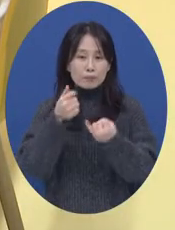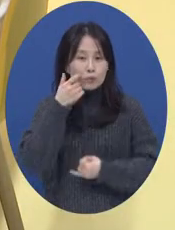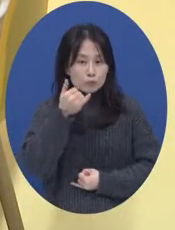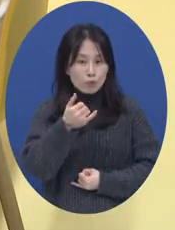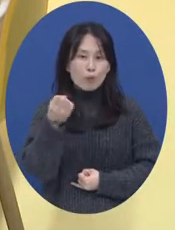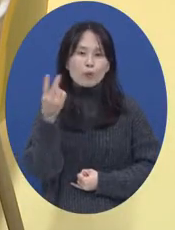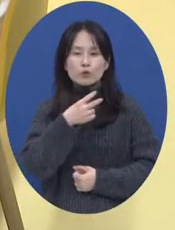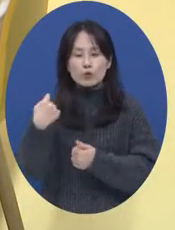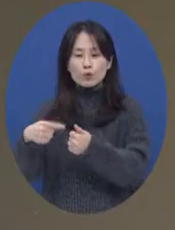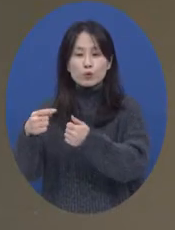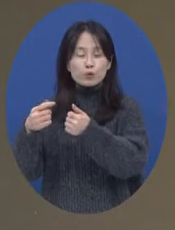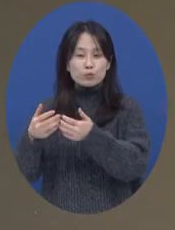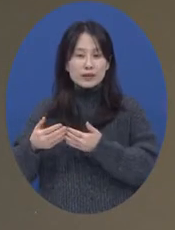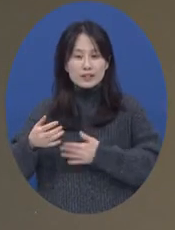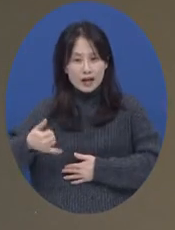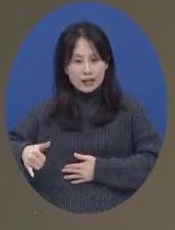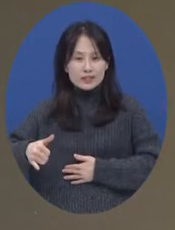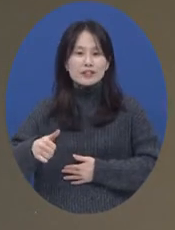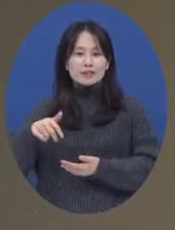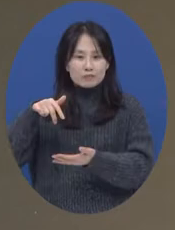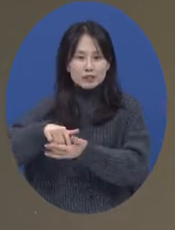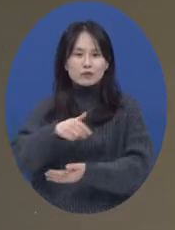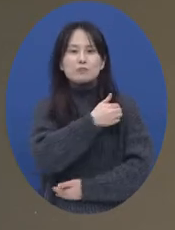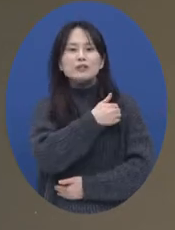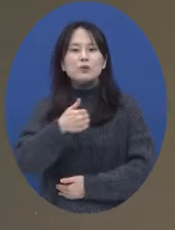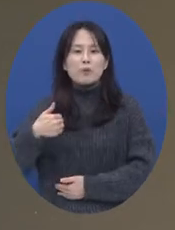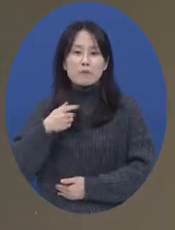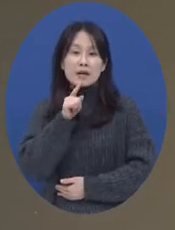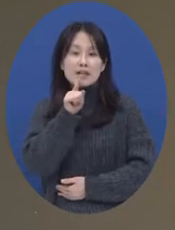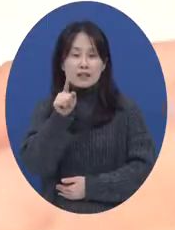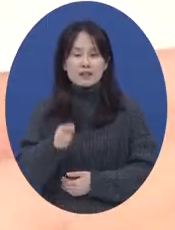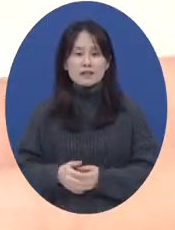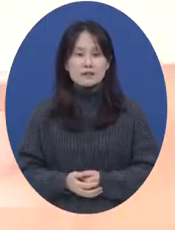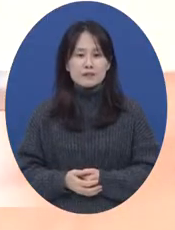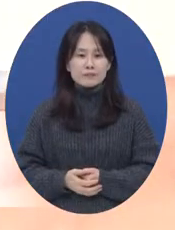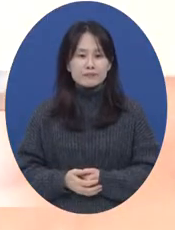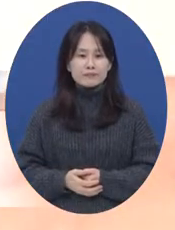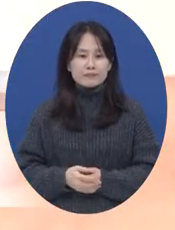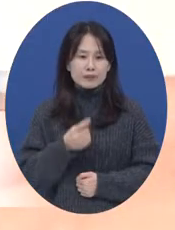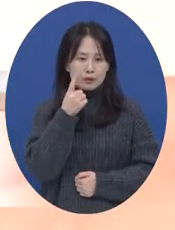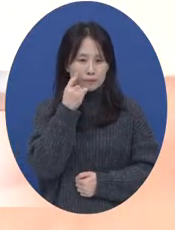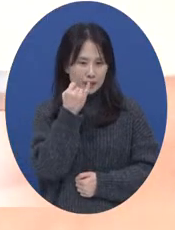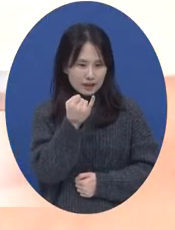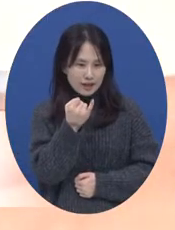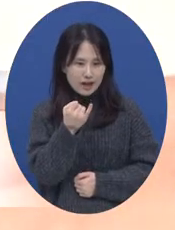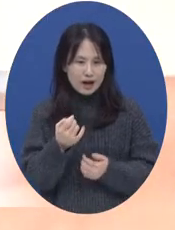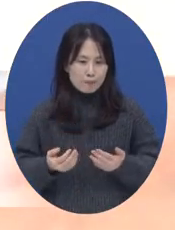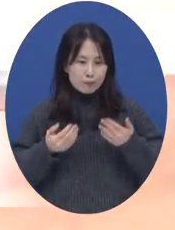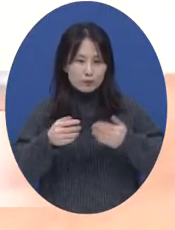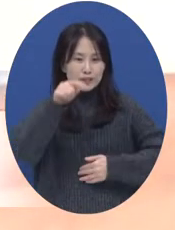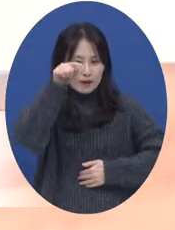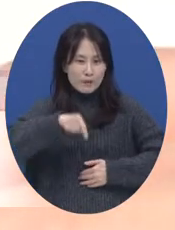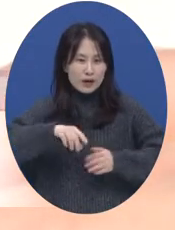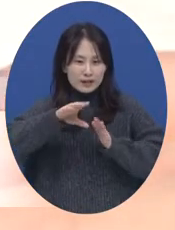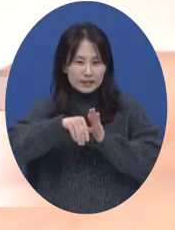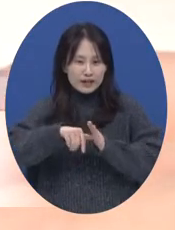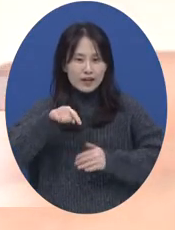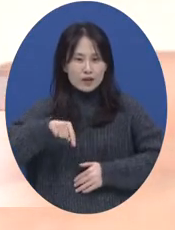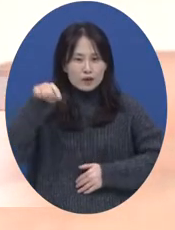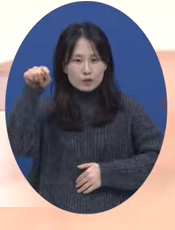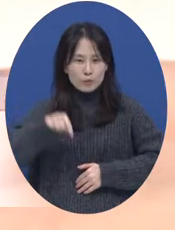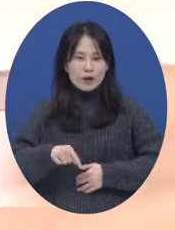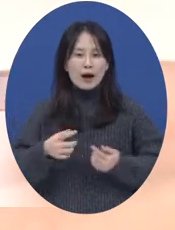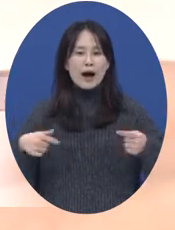물론 교육받는 아동들도 만족한다 는 반응입니다 엄마가 봉사할 때